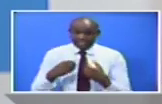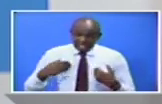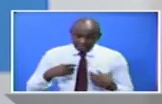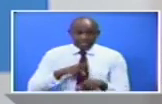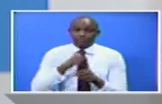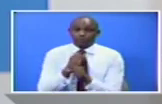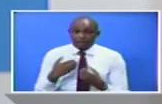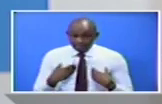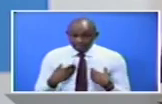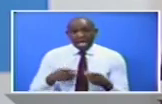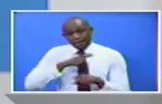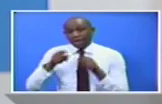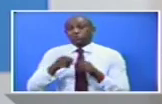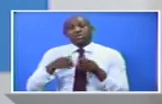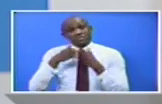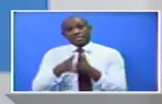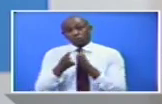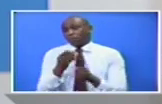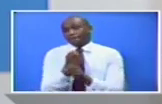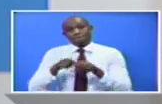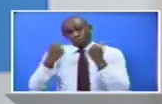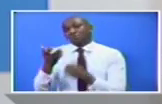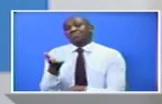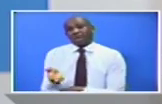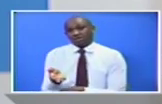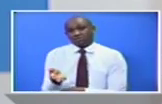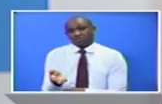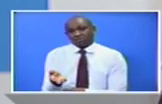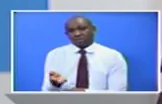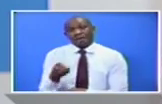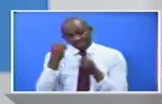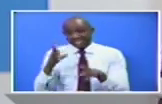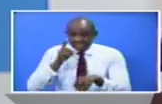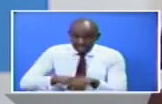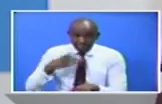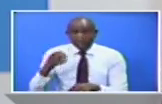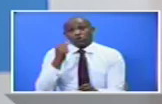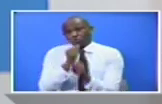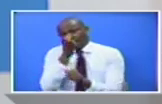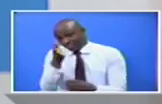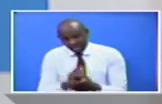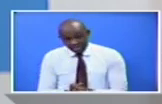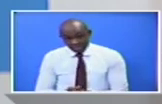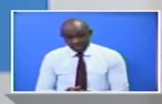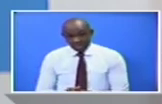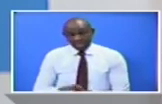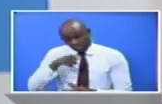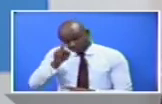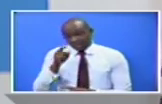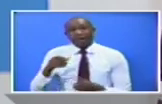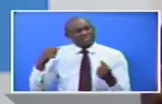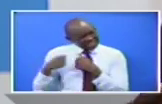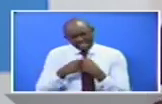kazini. Mambo ya sexual harassment, wakati mingi kwa sababu ya mahali pia wanafanyia kazini, wamekuwa